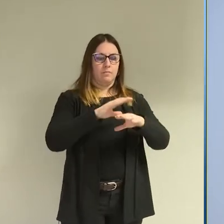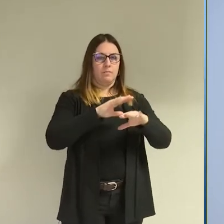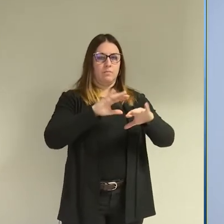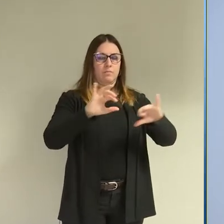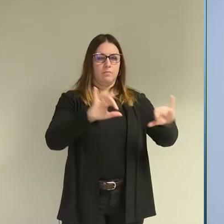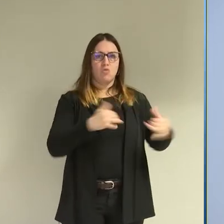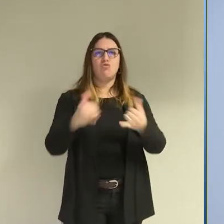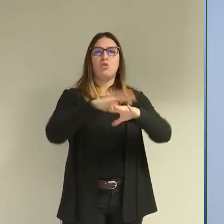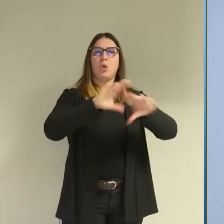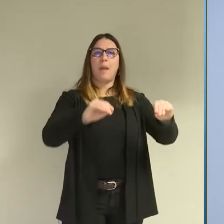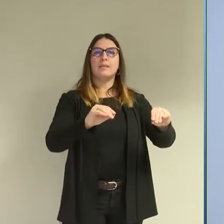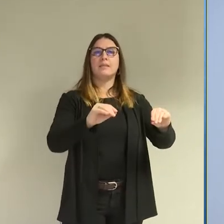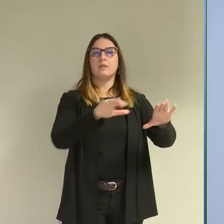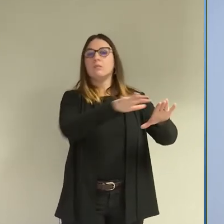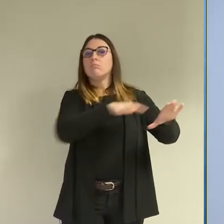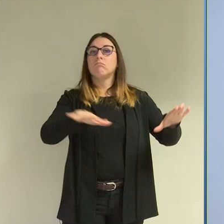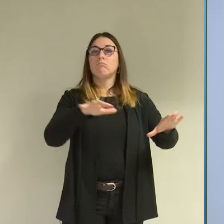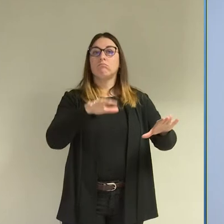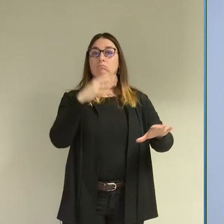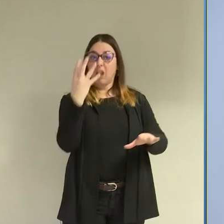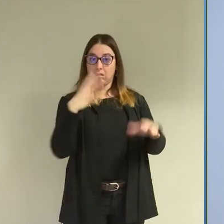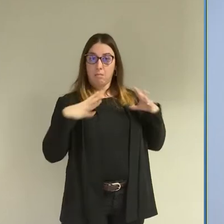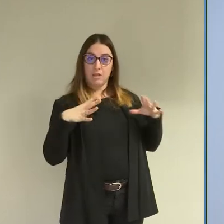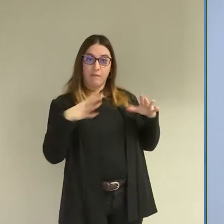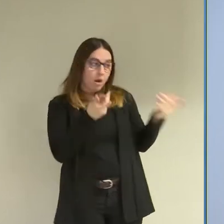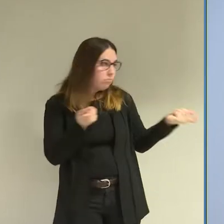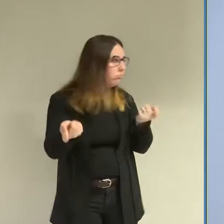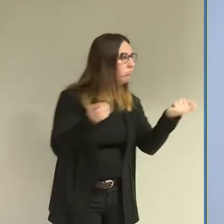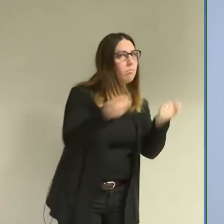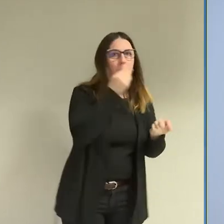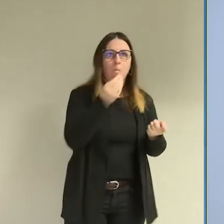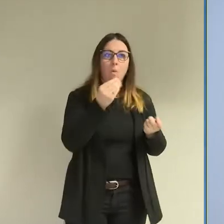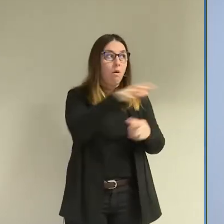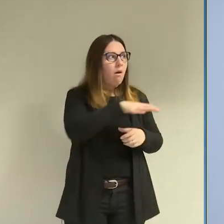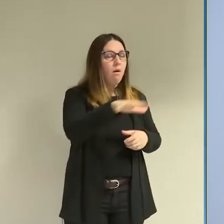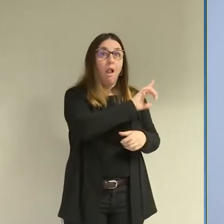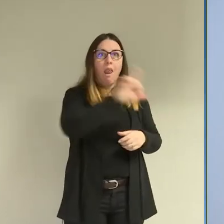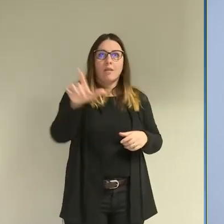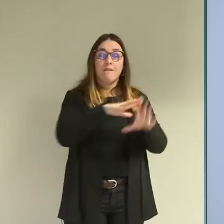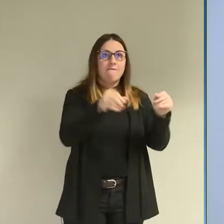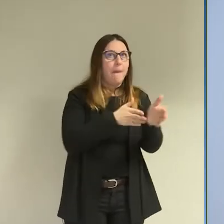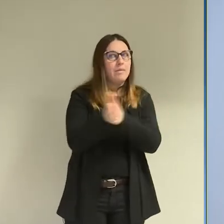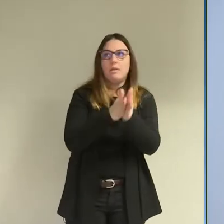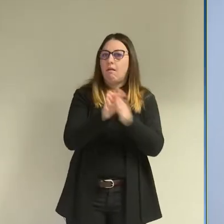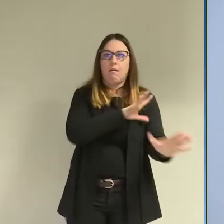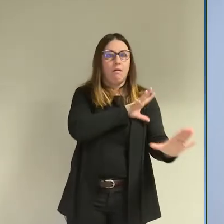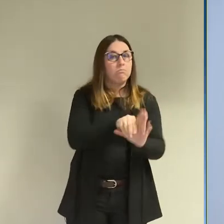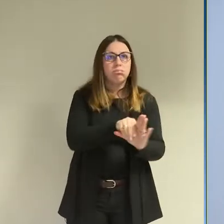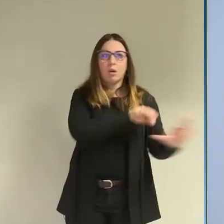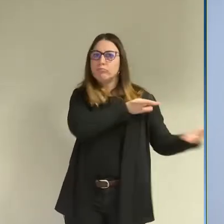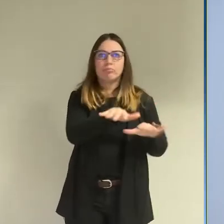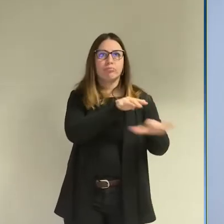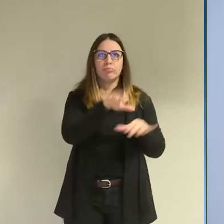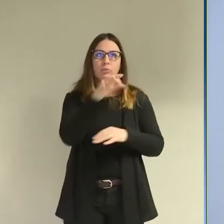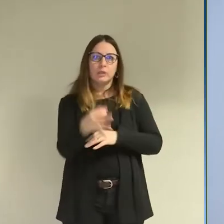encadrés par quatre personnes bénévoles qui remporte un franc succès auprès des familles tous les lundis l'investissement des habitants se traduit également